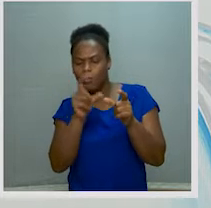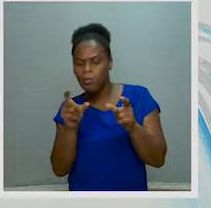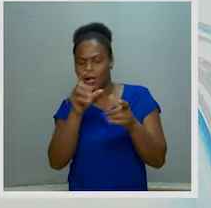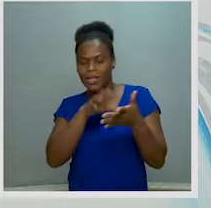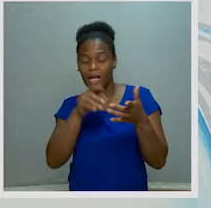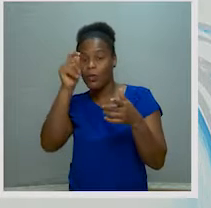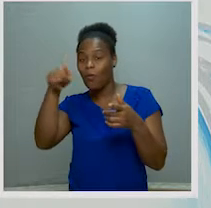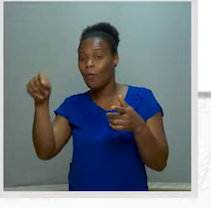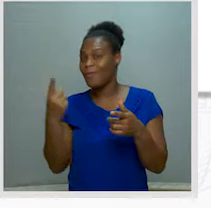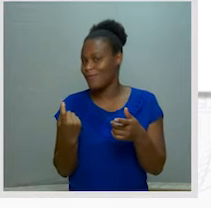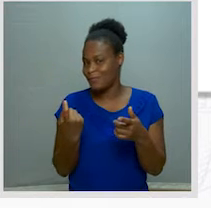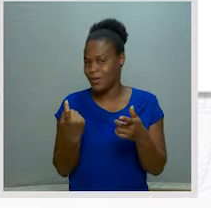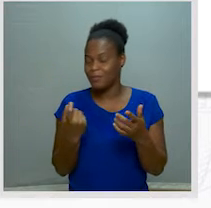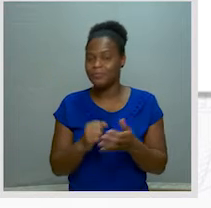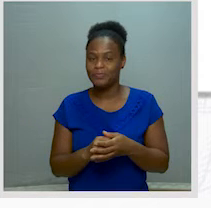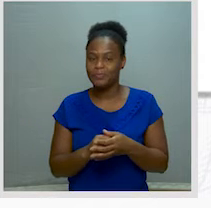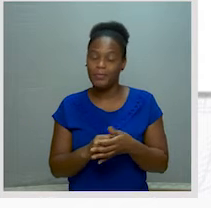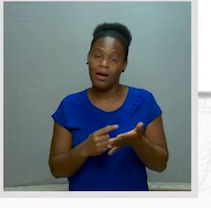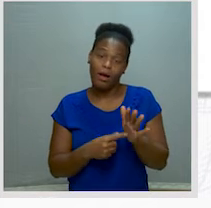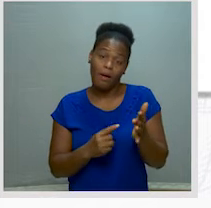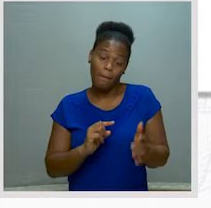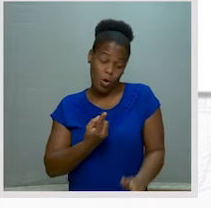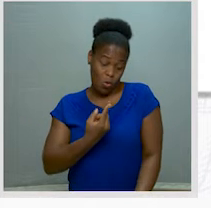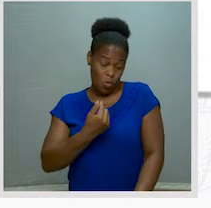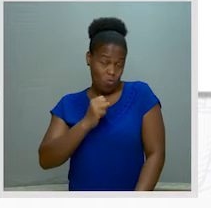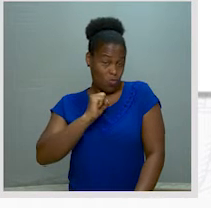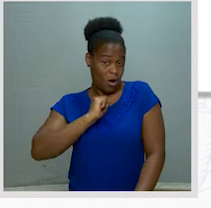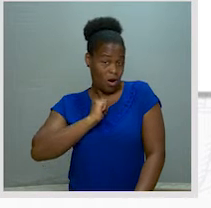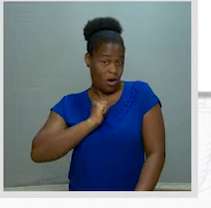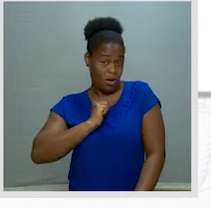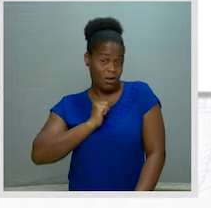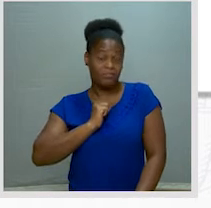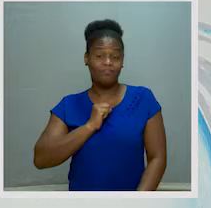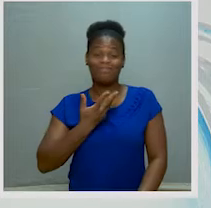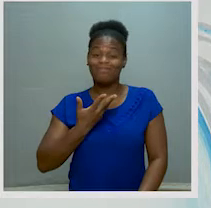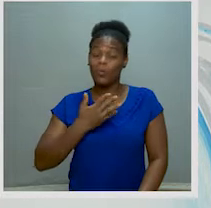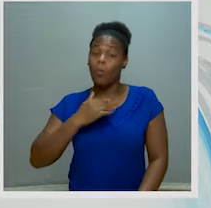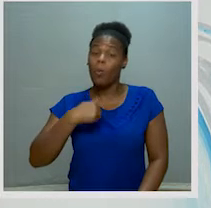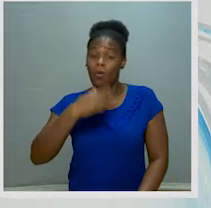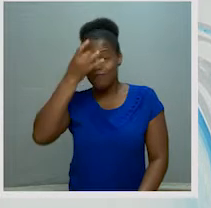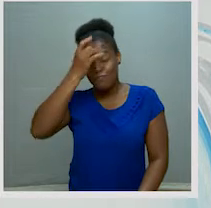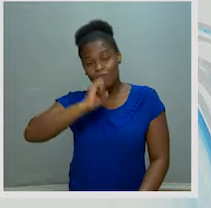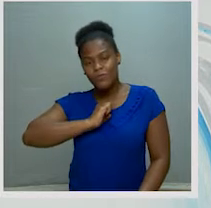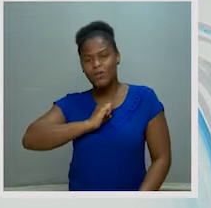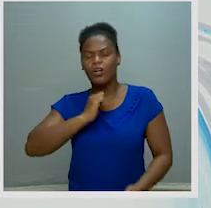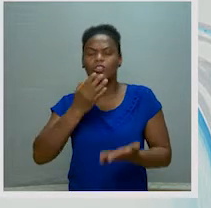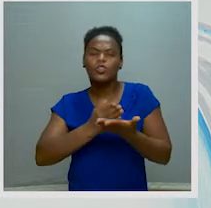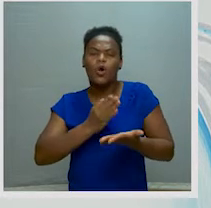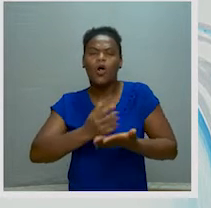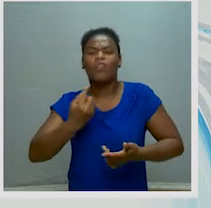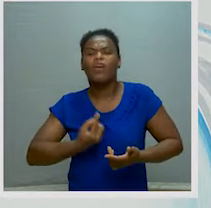suivantes. Vous avez, pour moi, l'école doit. Pour vous donc, c'est